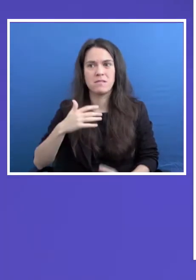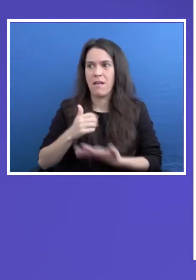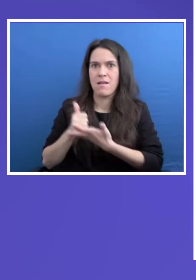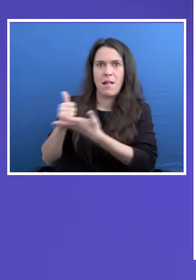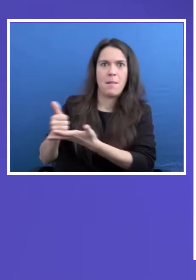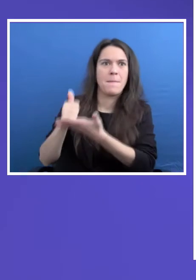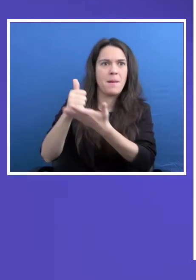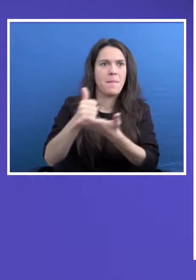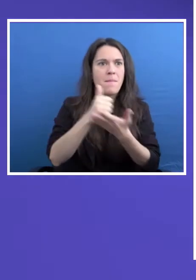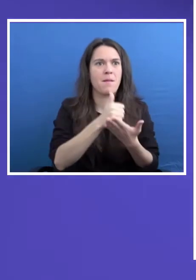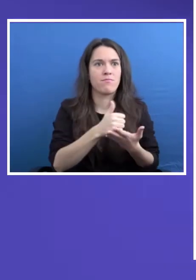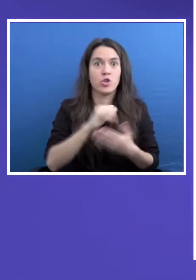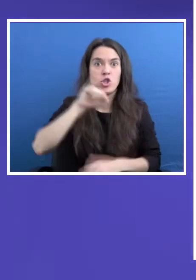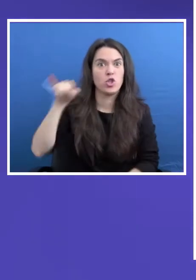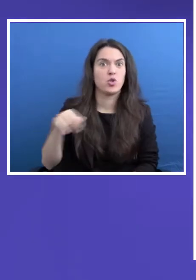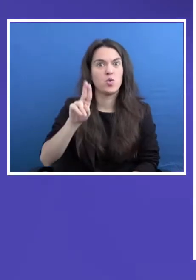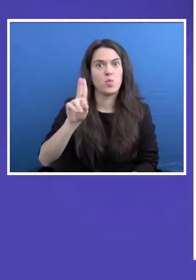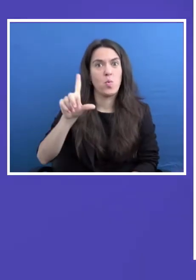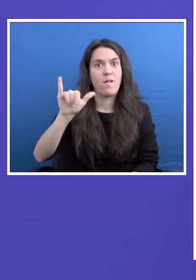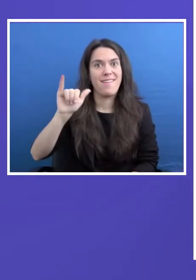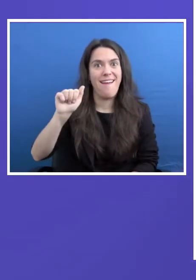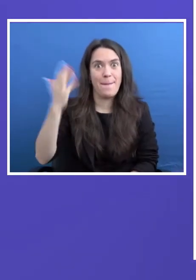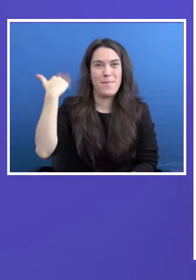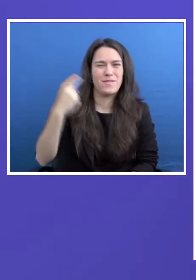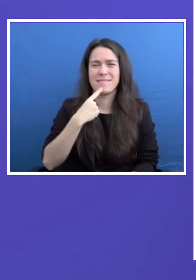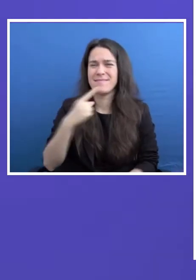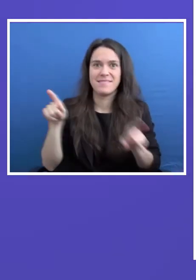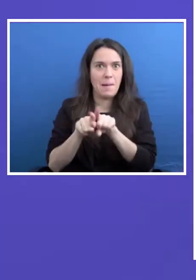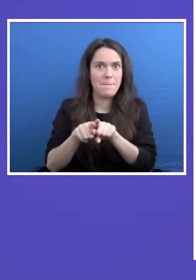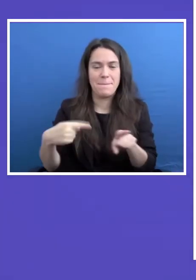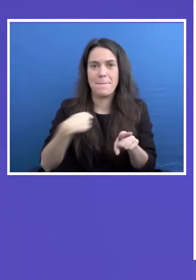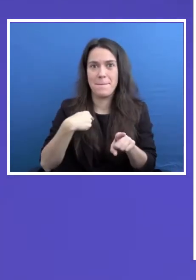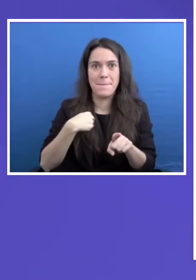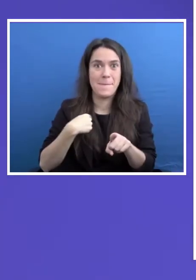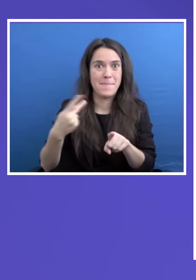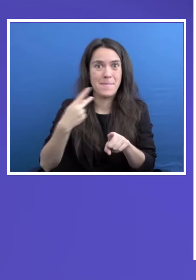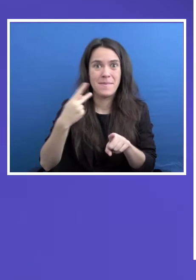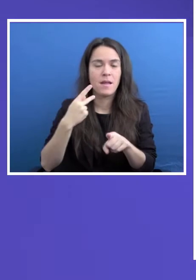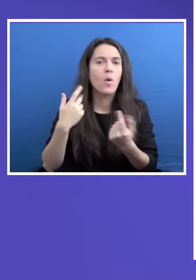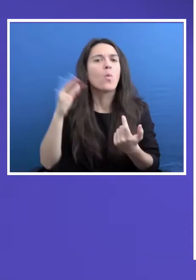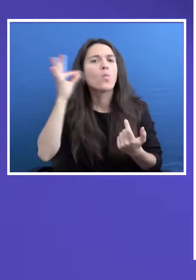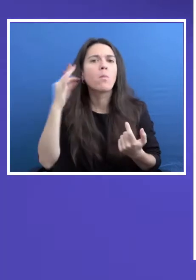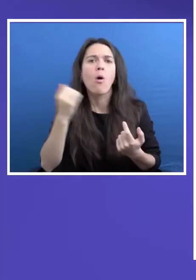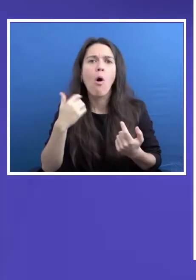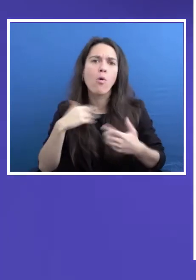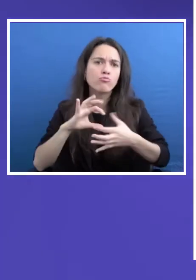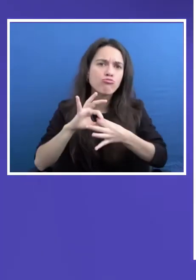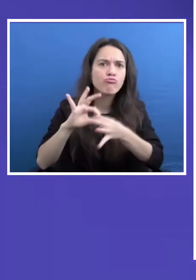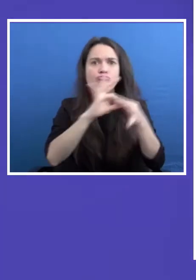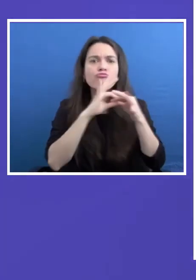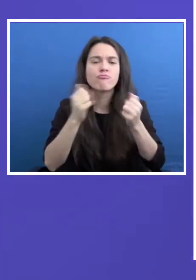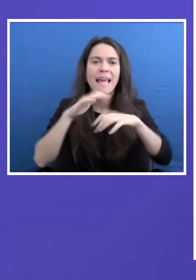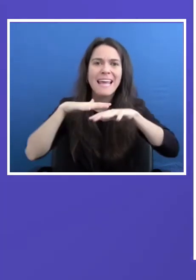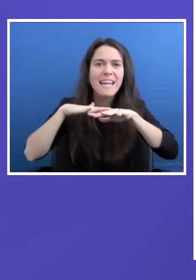عندنا حماس وعندنا افكار وعندنا قدره على الشغل والعمل، فليه الراجل ما يساعدناش ان احنا